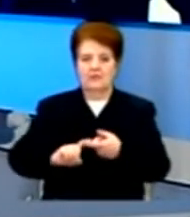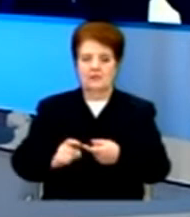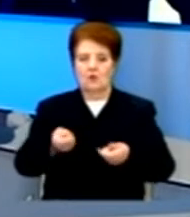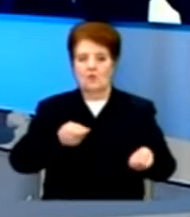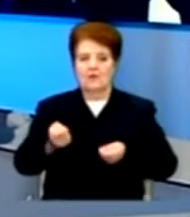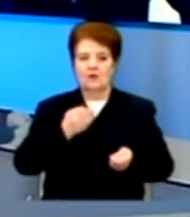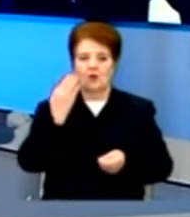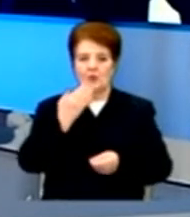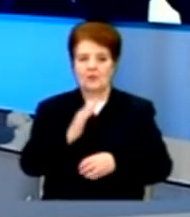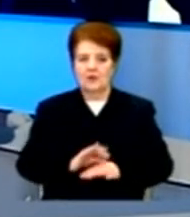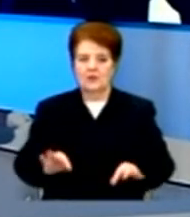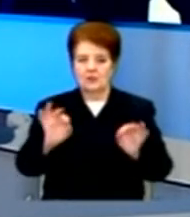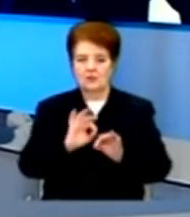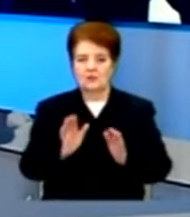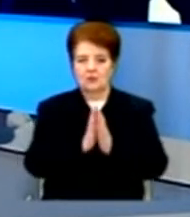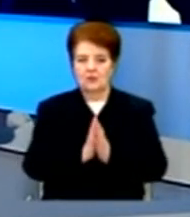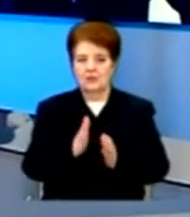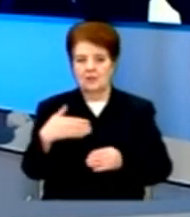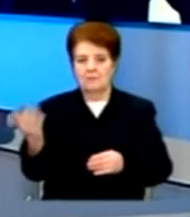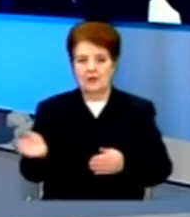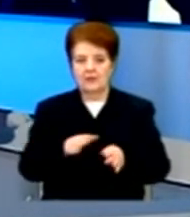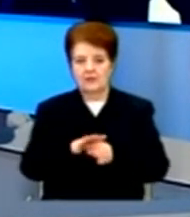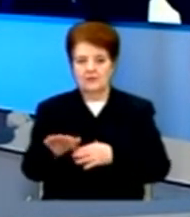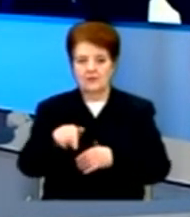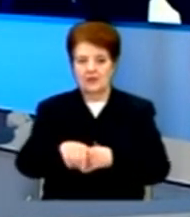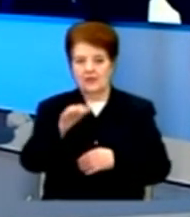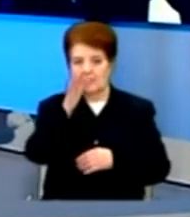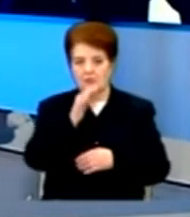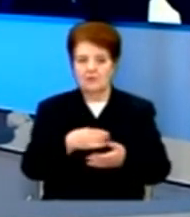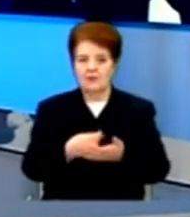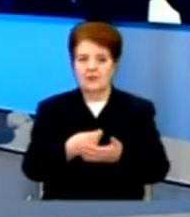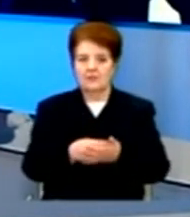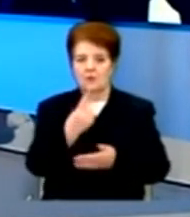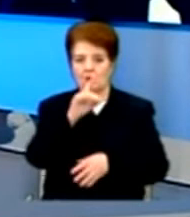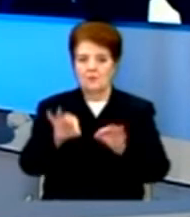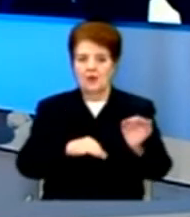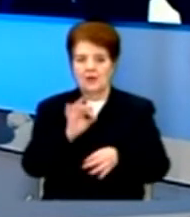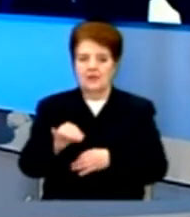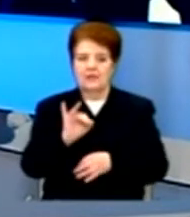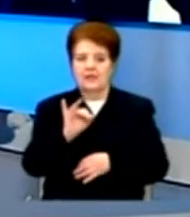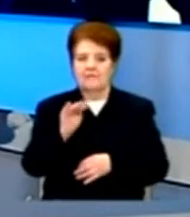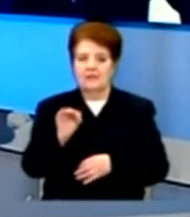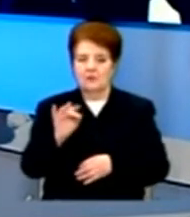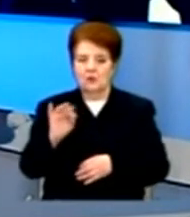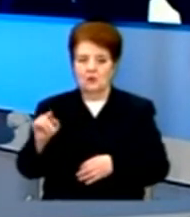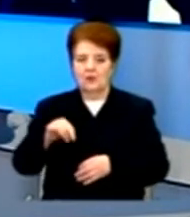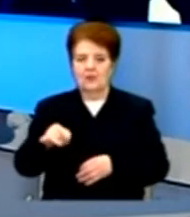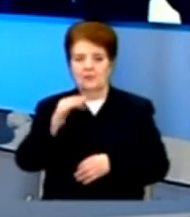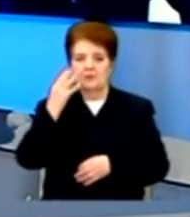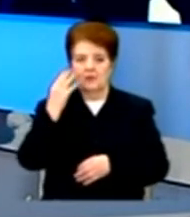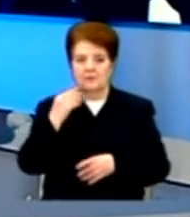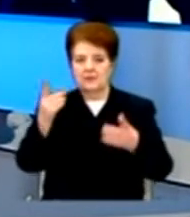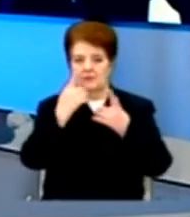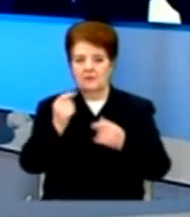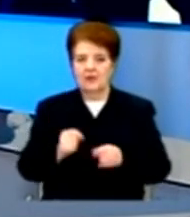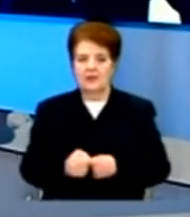Guvernul României nu a primit nicio solicitare din partea executivului de la Chișinău pentru finanțarea unor proiecte de infrastructură din Republica Moldova.